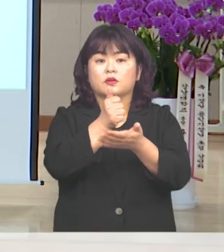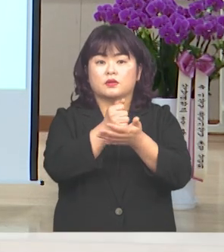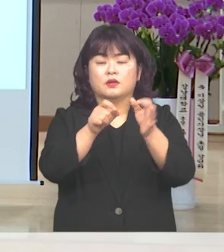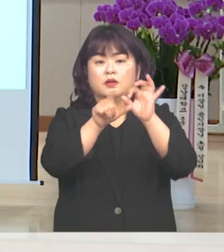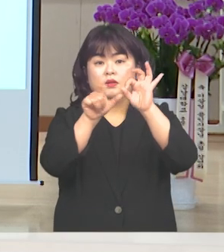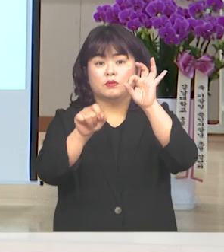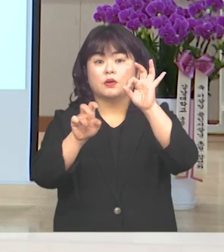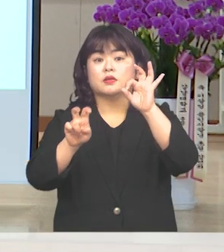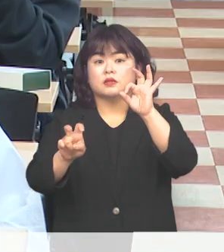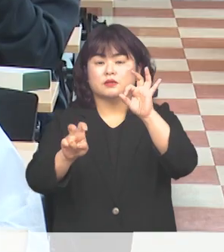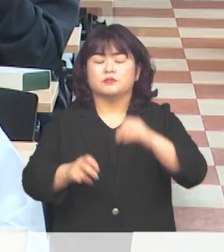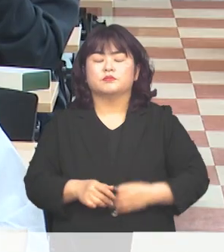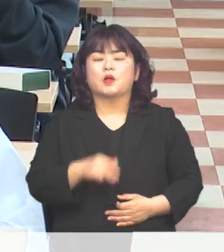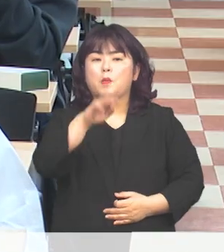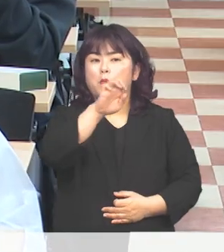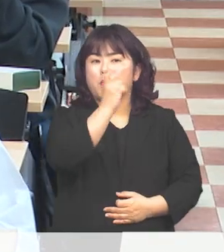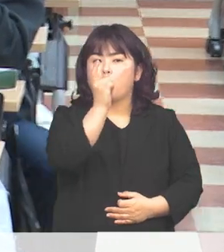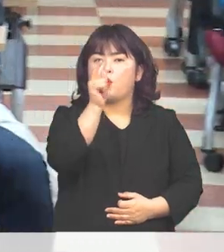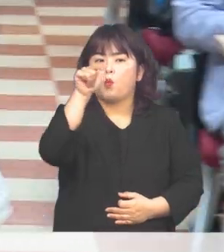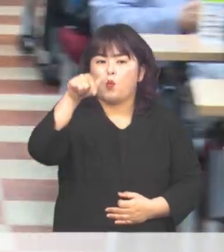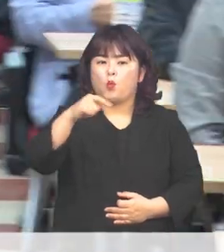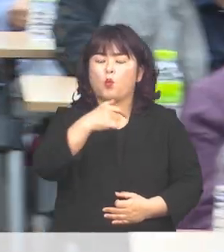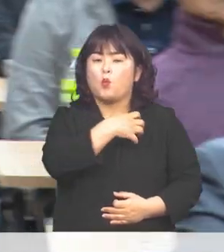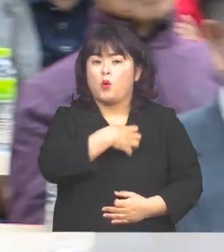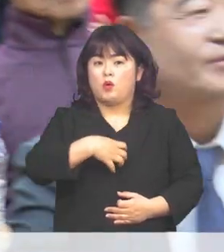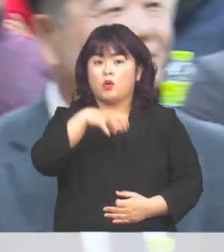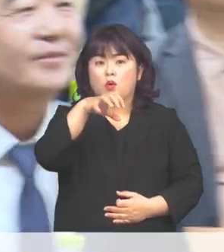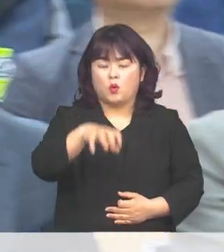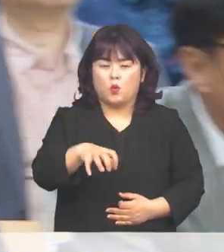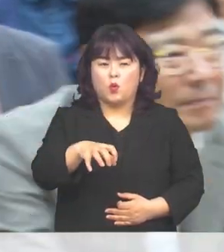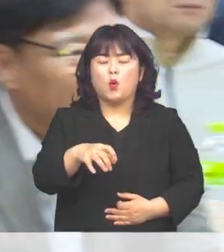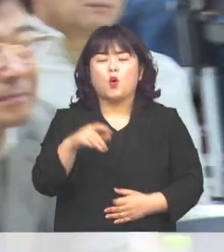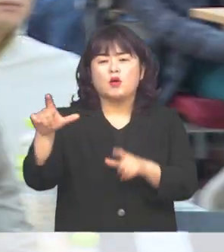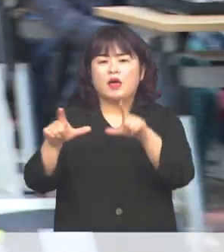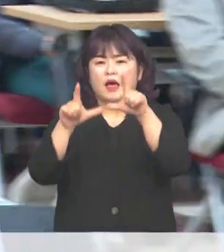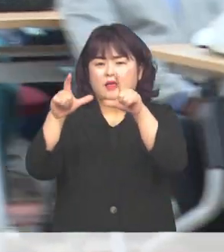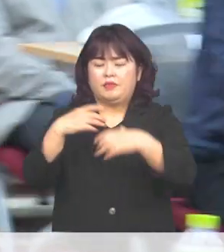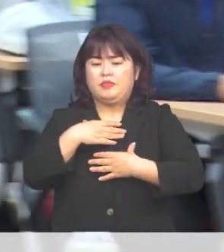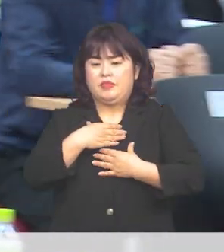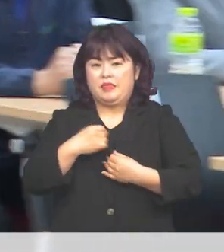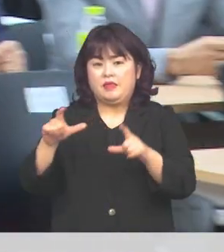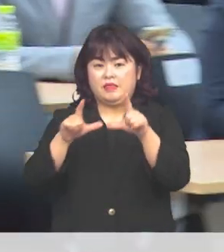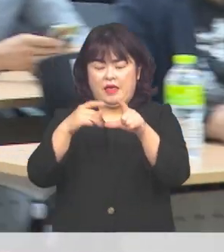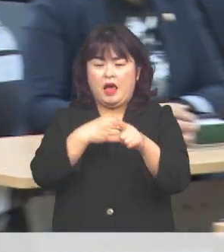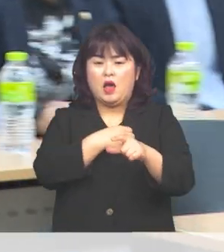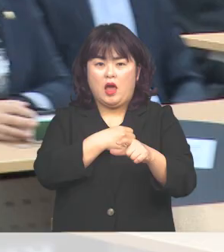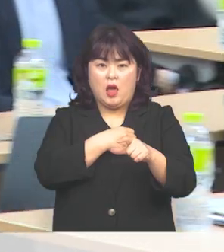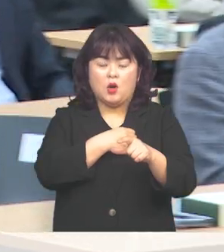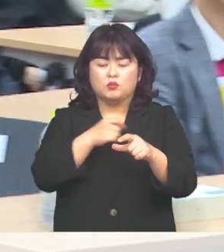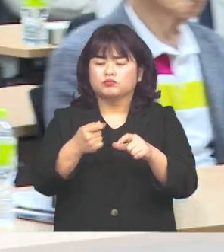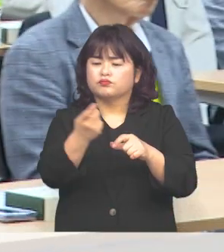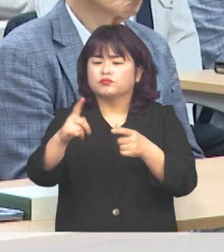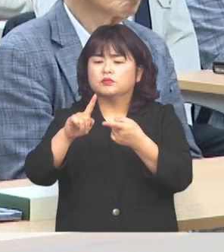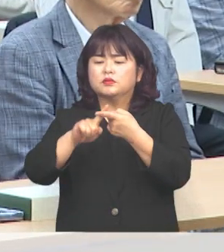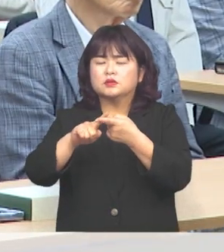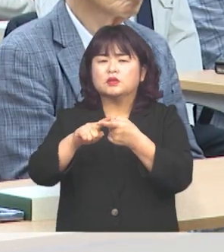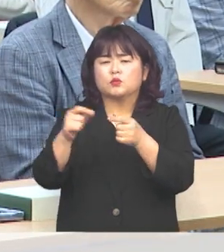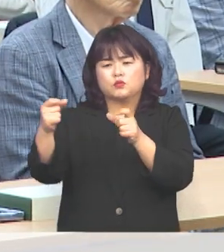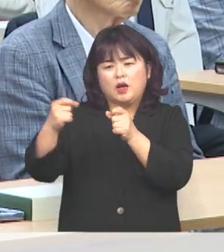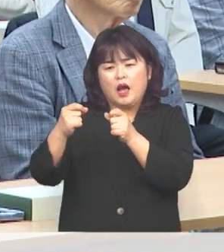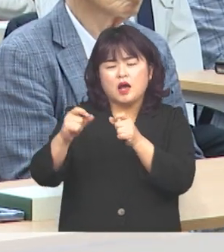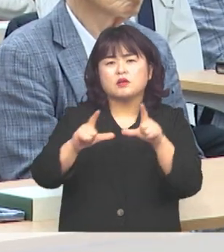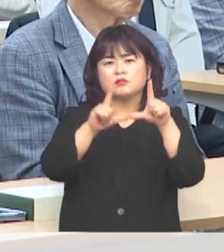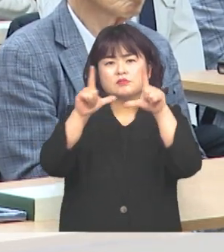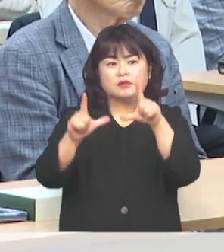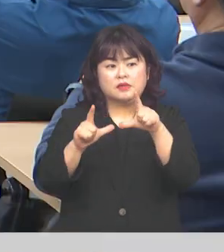이상일 용인특례시장은 지난 20일 포고급 행정복지센터에서 포곡생활안전협의회 회원들을 대상으로 우리 가까이에